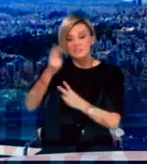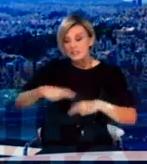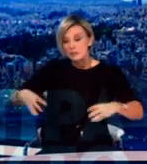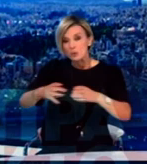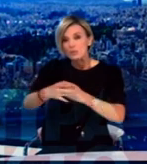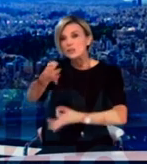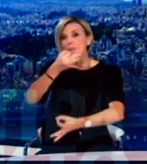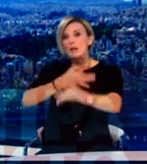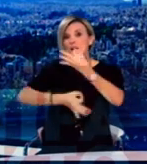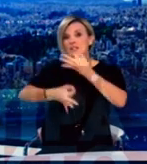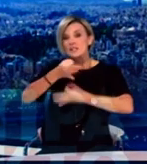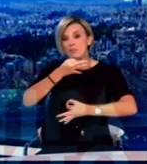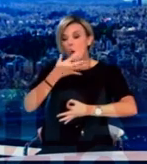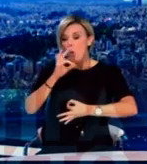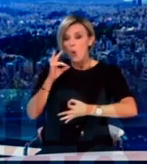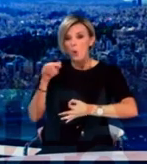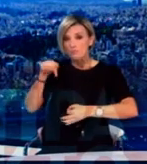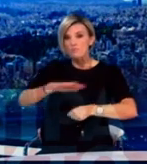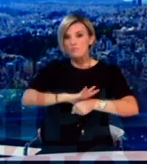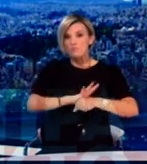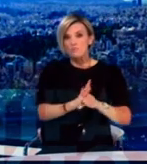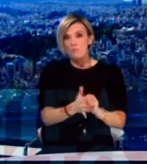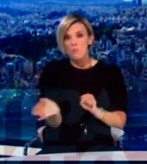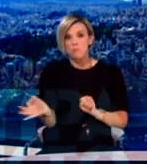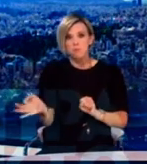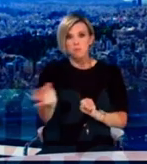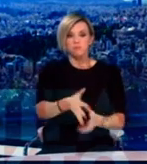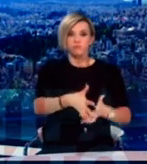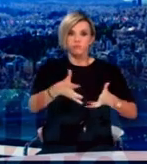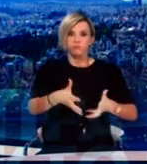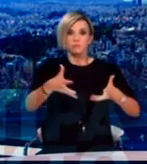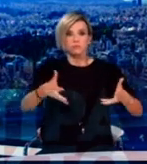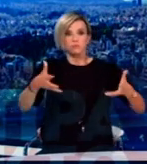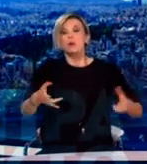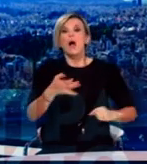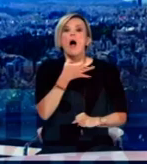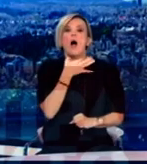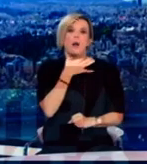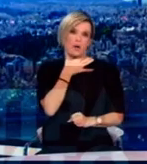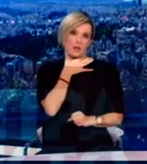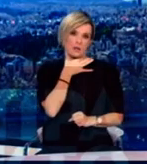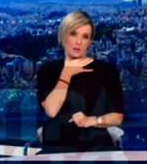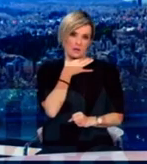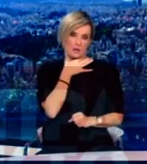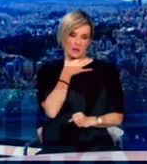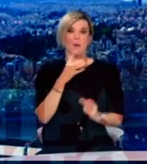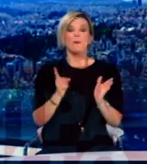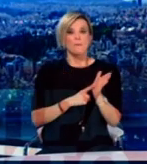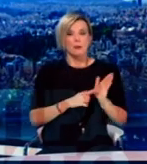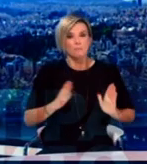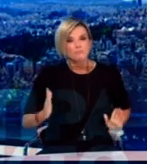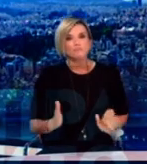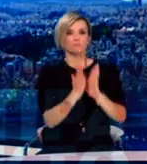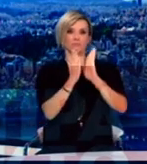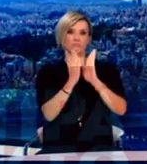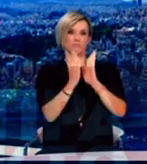η πρόσφατη εξέλιξη της πανδημίας είναι τέτοια που καθιστά αυτά τα μέτρα αναγκαία, προκειμένου να αντιμετωπίσουμε αποφασιστικά από